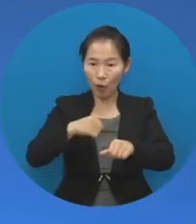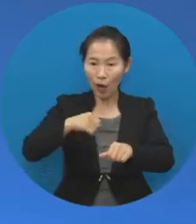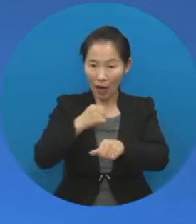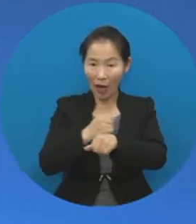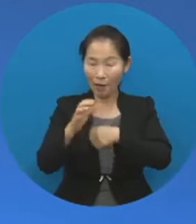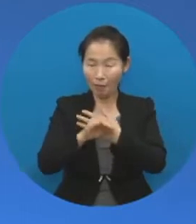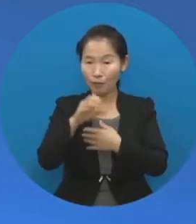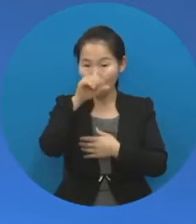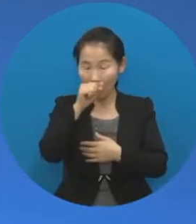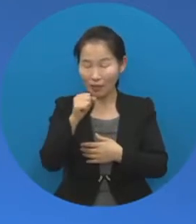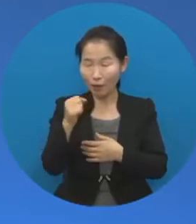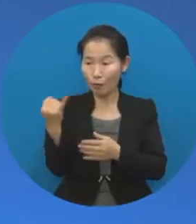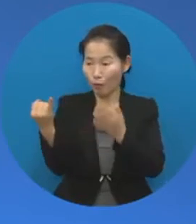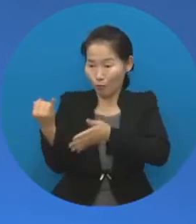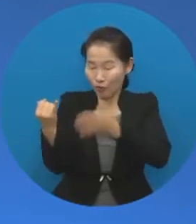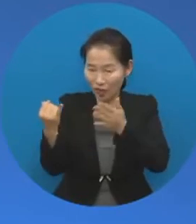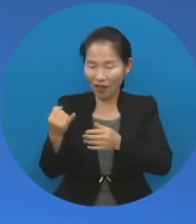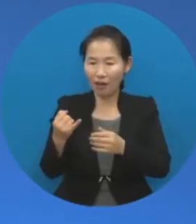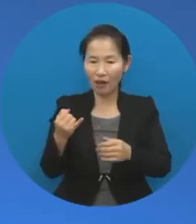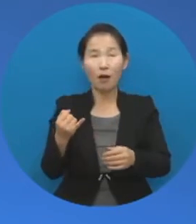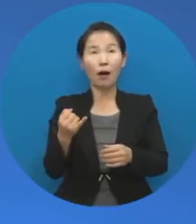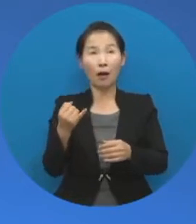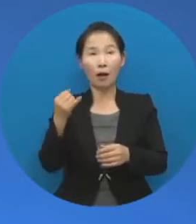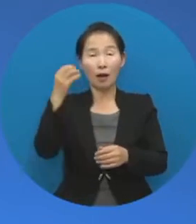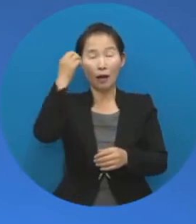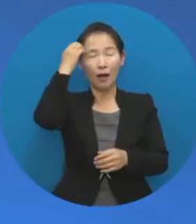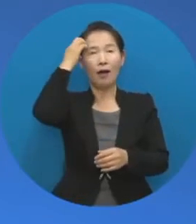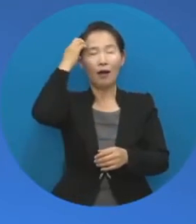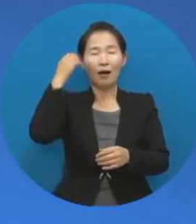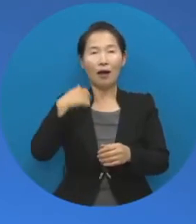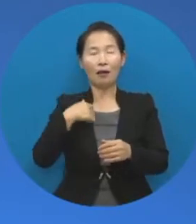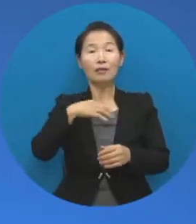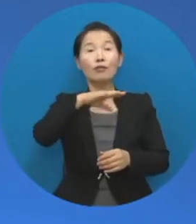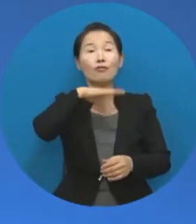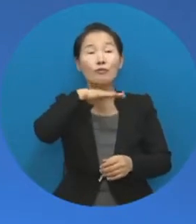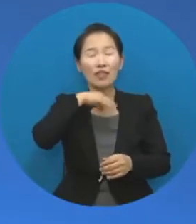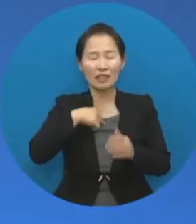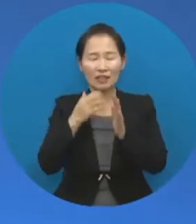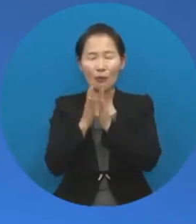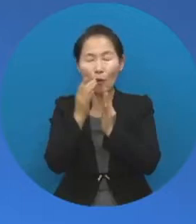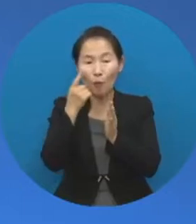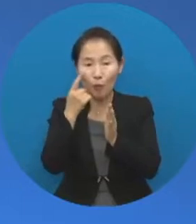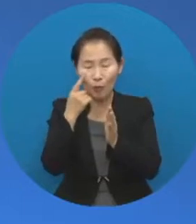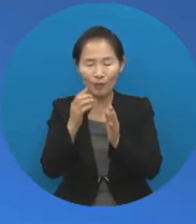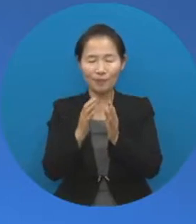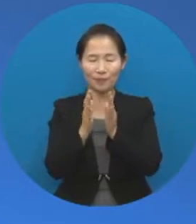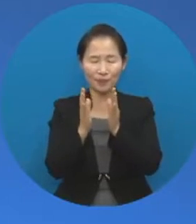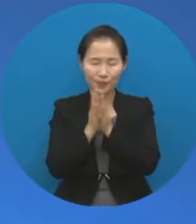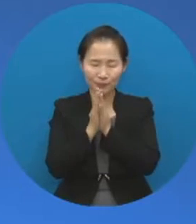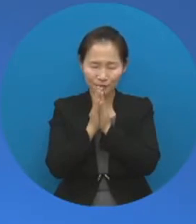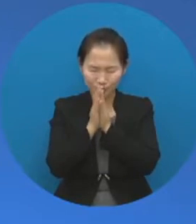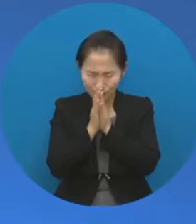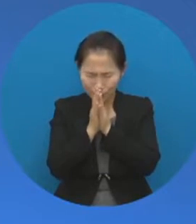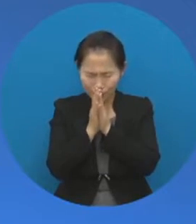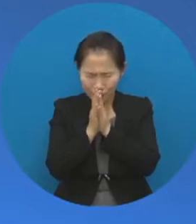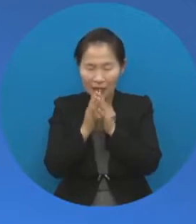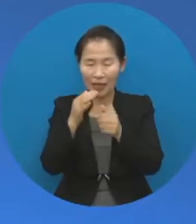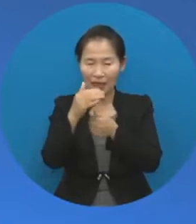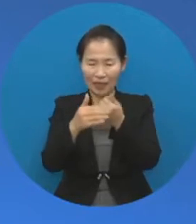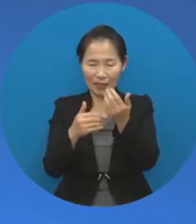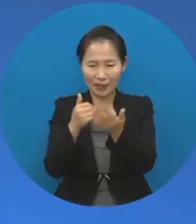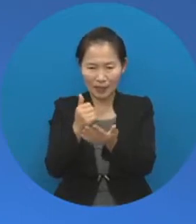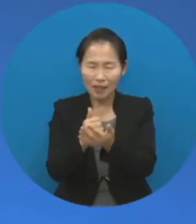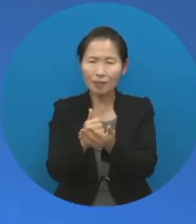내가 기도해보고 얘기해줄게. 그래서 제가 이제 막 기도를 했어요. 근데 저는 기도를 하면서 하나님